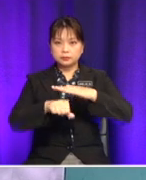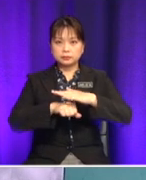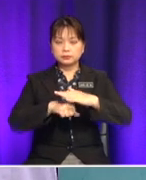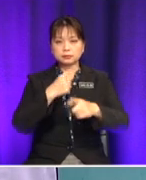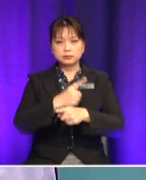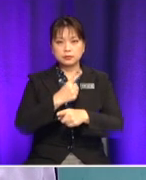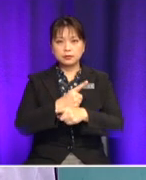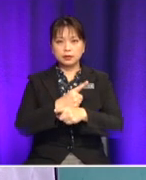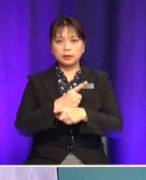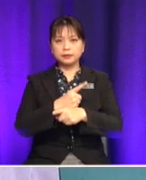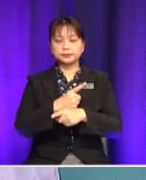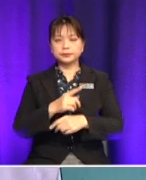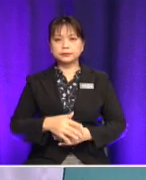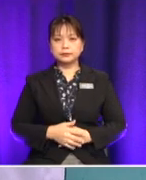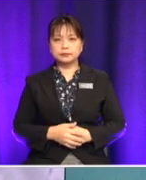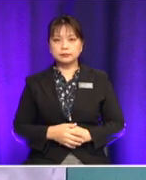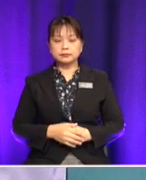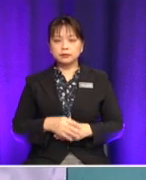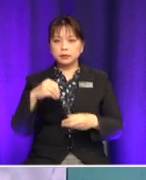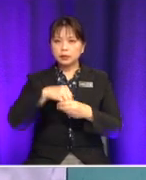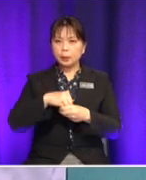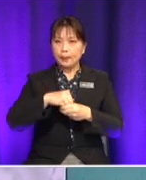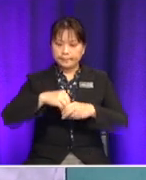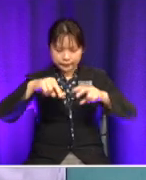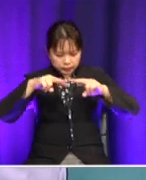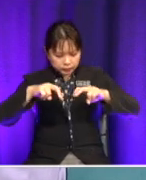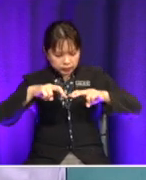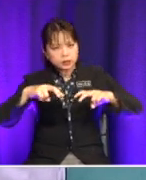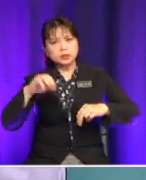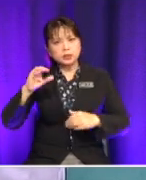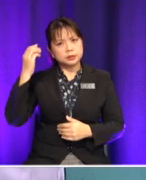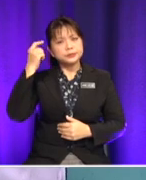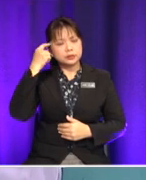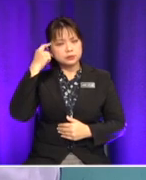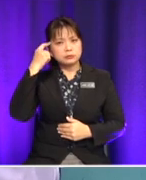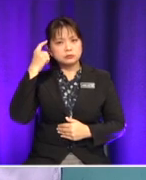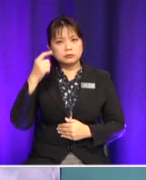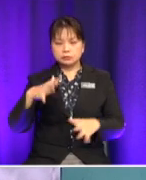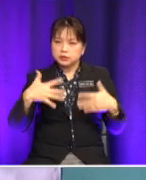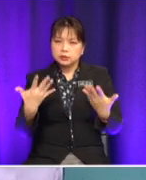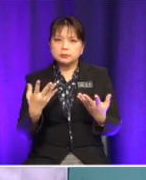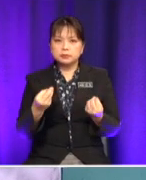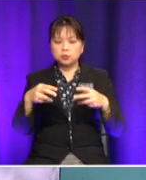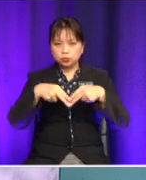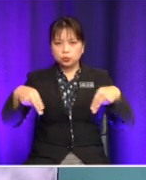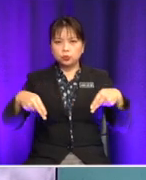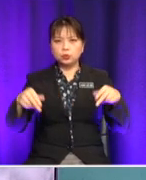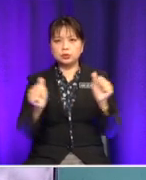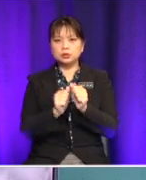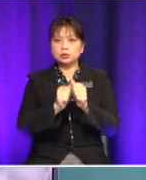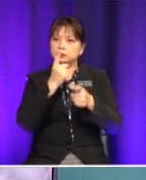penting dalam penyelidikan kita tidak memilih alat yang betul untuk mengukur supaya ukuran kita jitu dan tepat